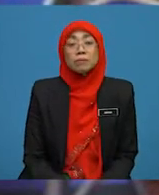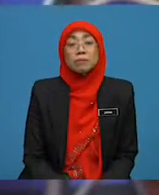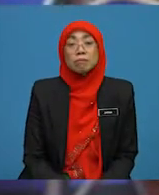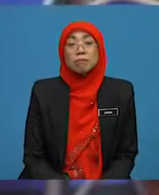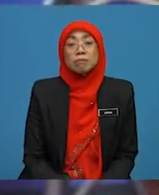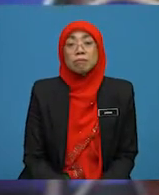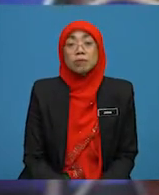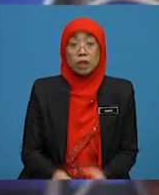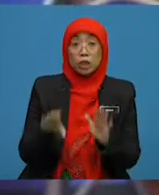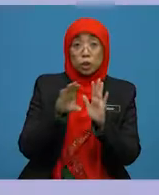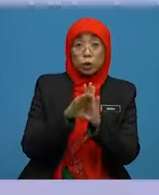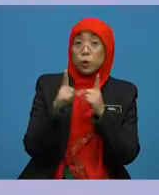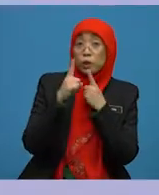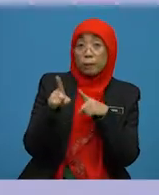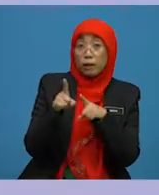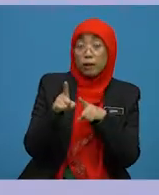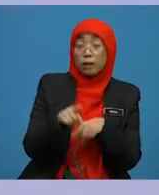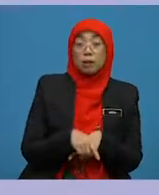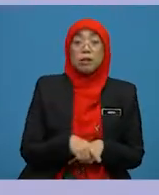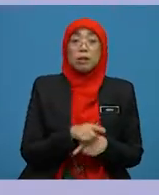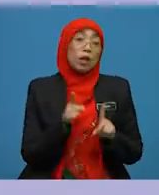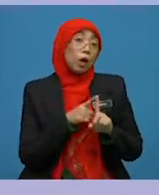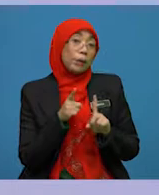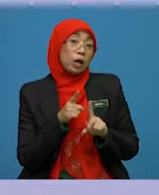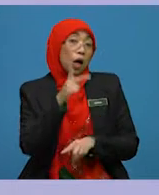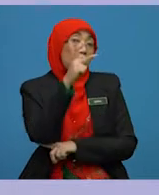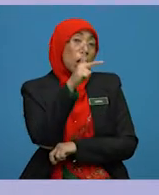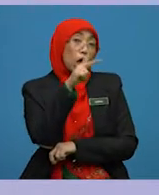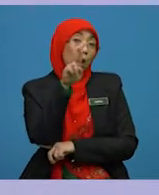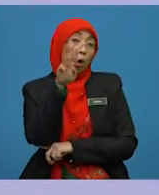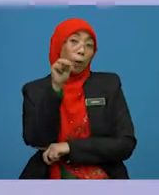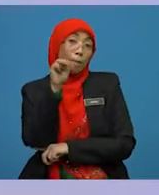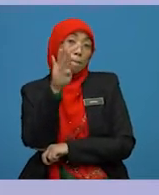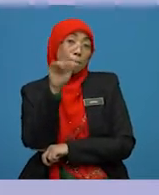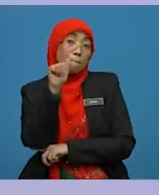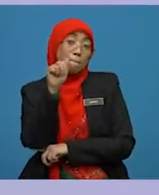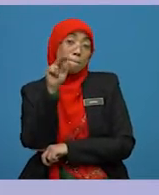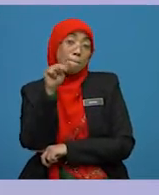Contoh jawapan bagi perkataan 1. Kumbang.